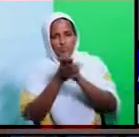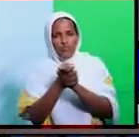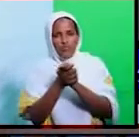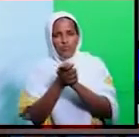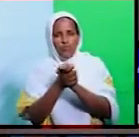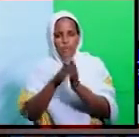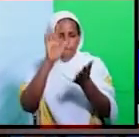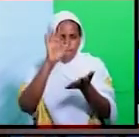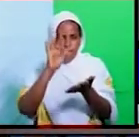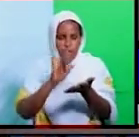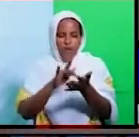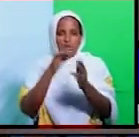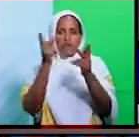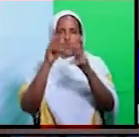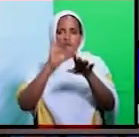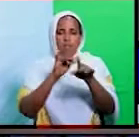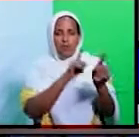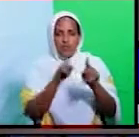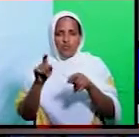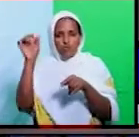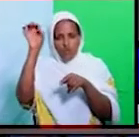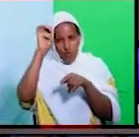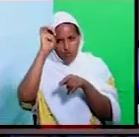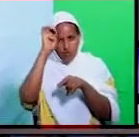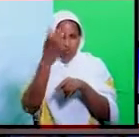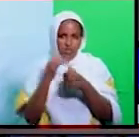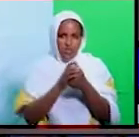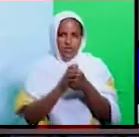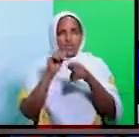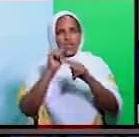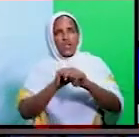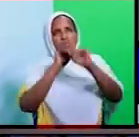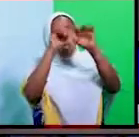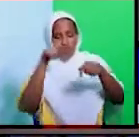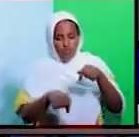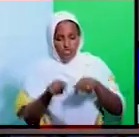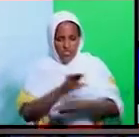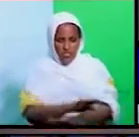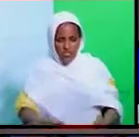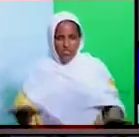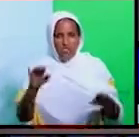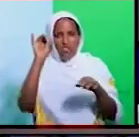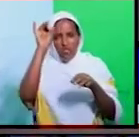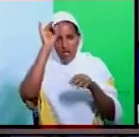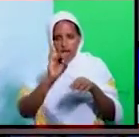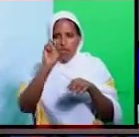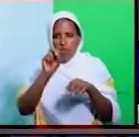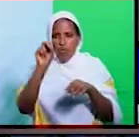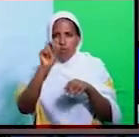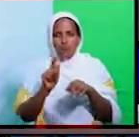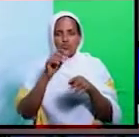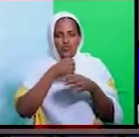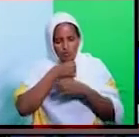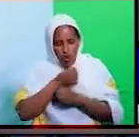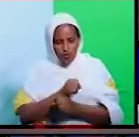እንድንታከምባቸው ጉድለታችንን አውቀን እንድናስተካክልባቸው እምነታችንን ለማሳደግ እንድንጠቀምባቸው በሚረዳን መንገድ መጠቀም